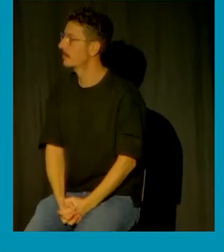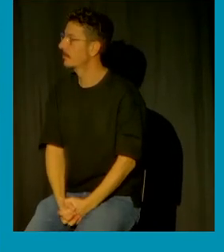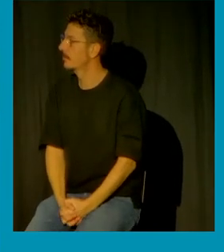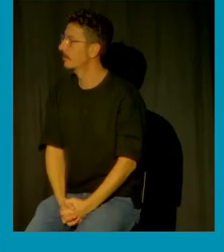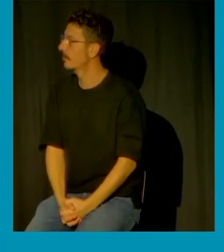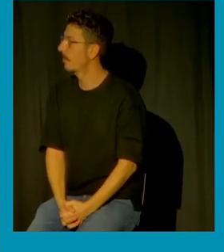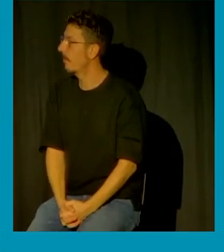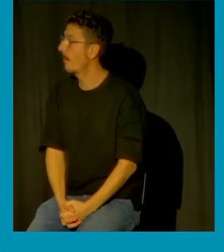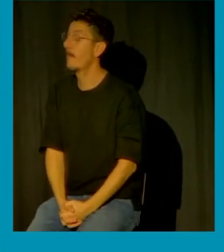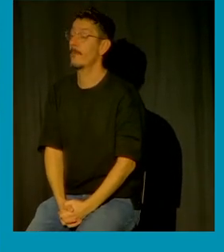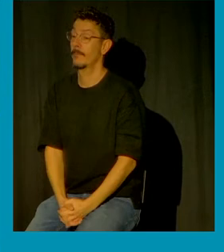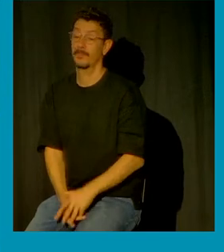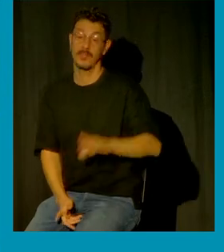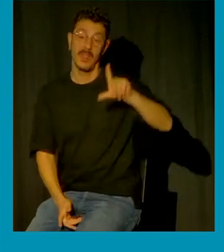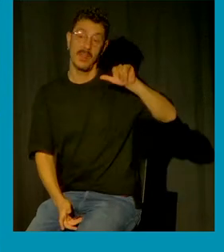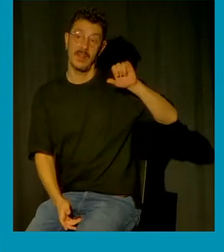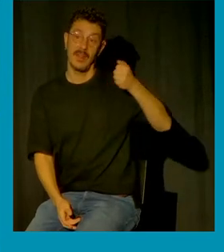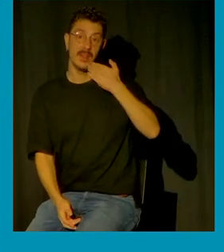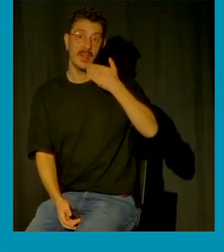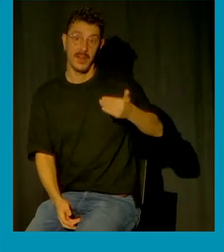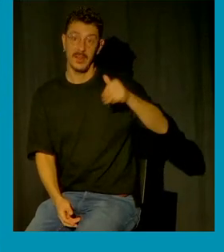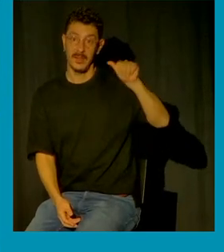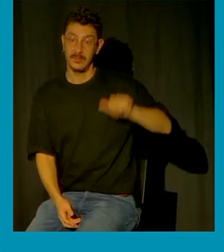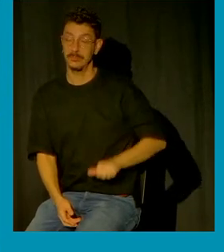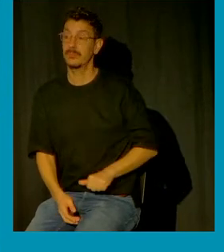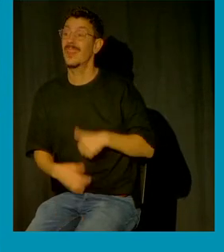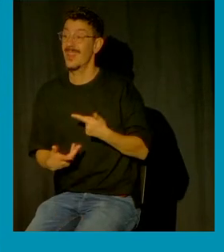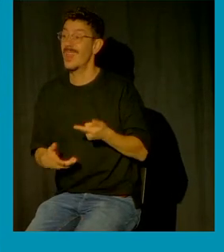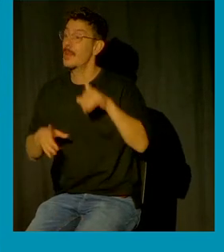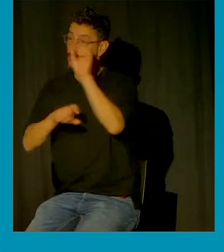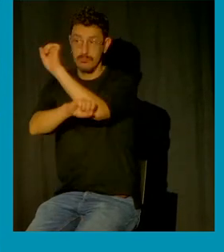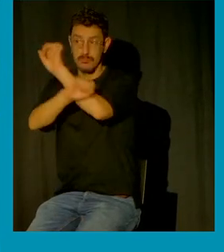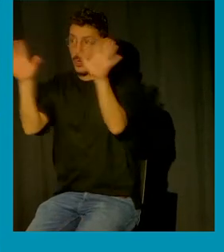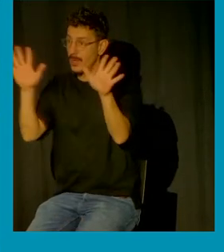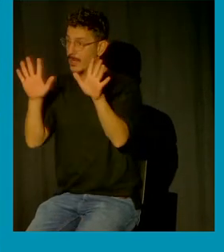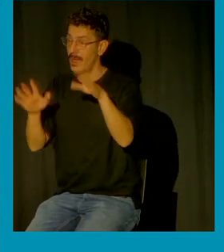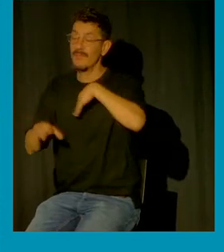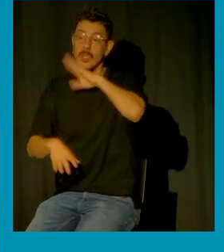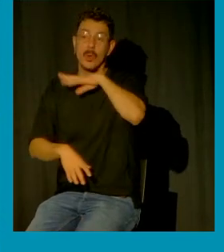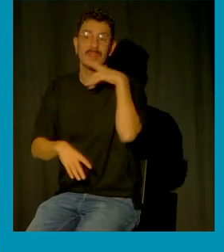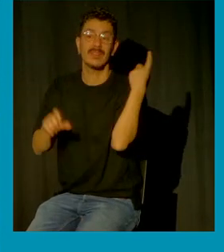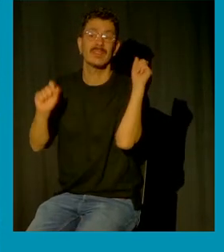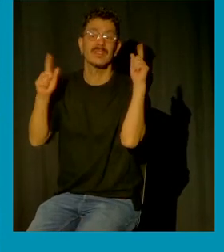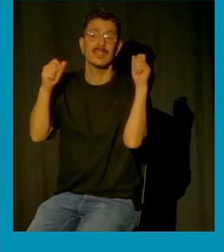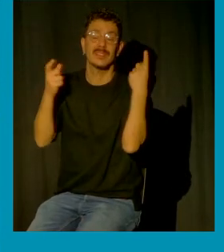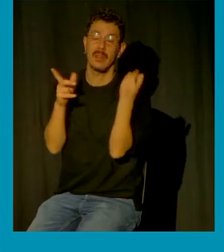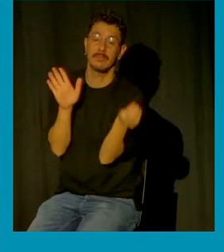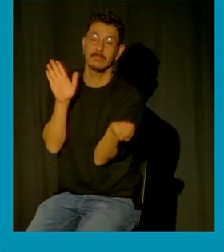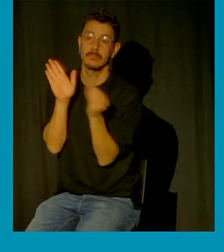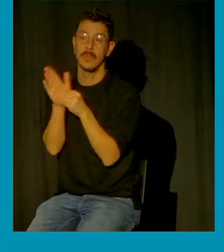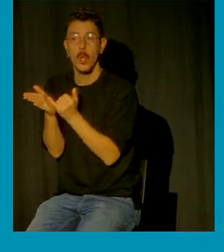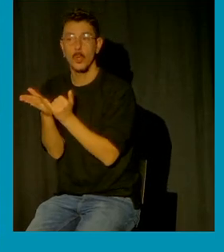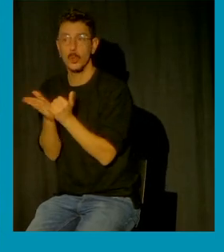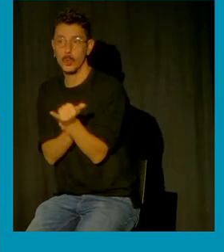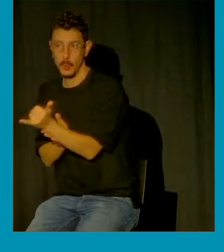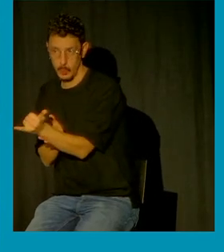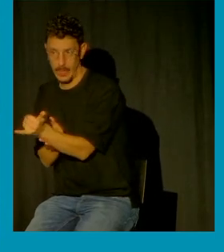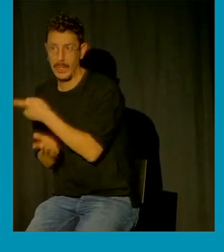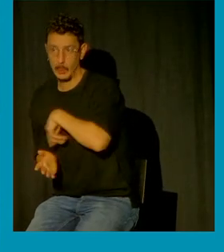Moltes gràcies Laia queda clar que hem d'incloure les violències digitals en aquesta fulla de ruta aquest